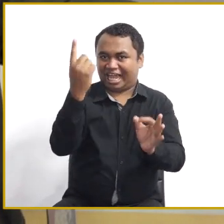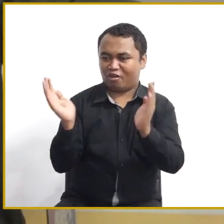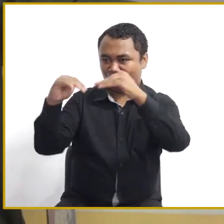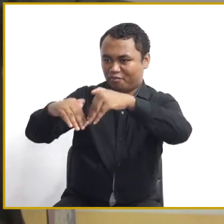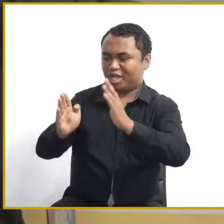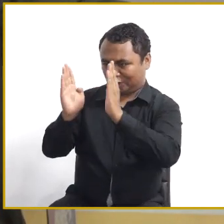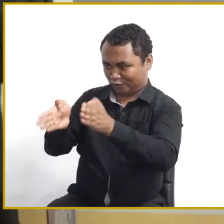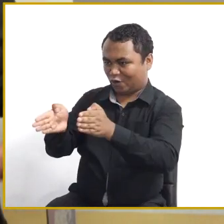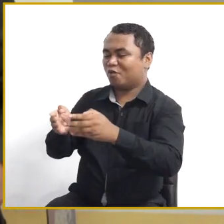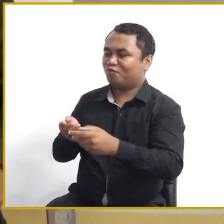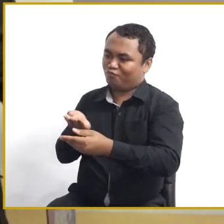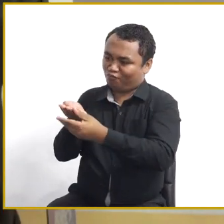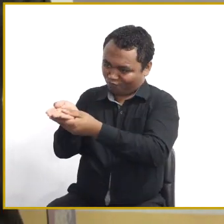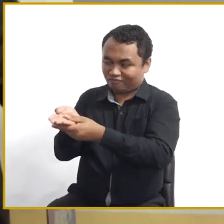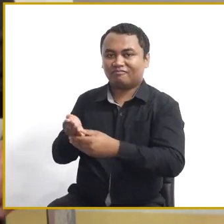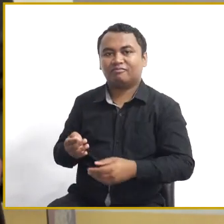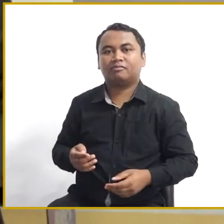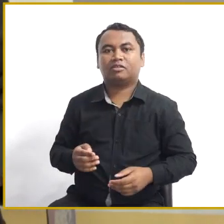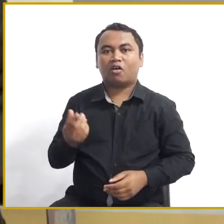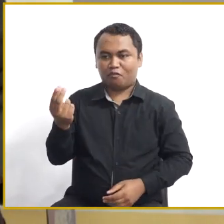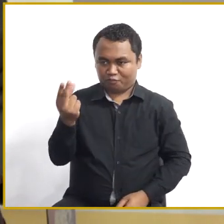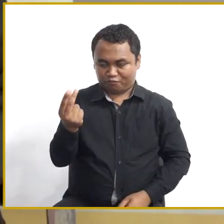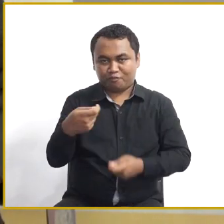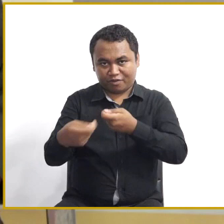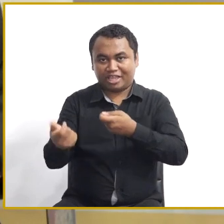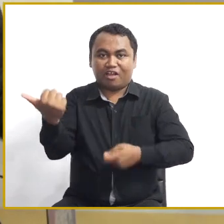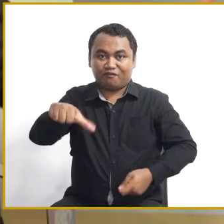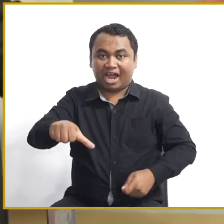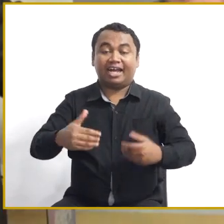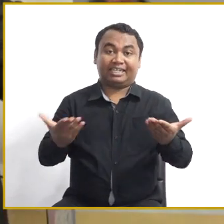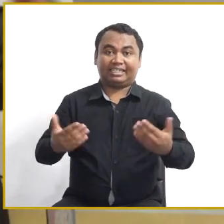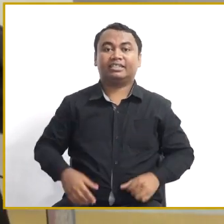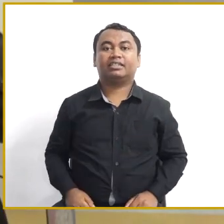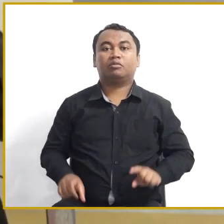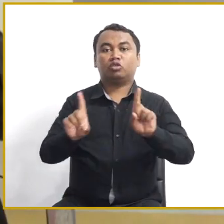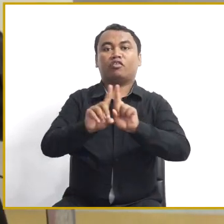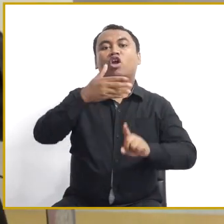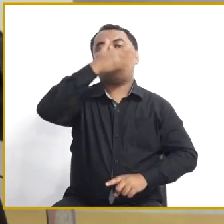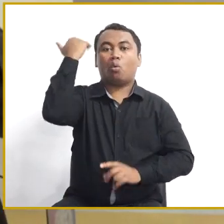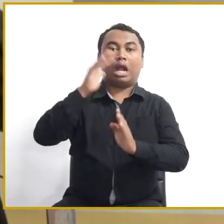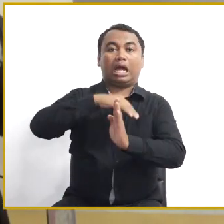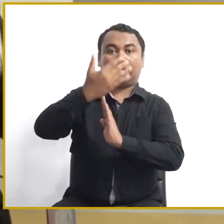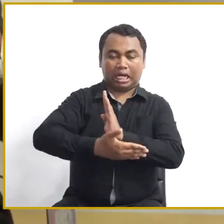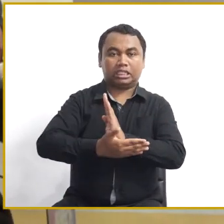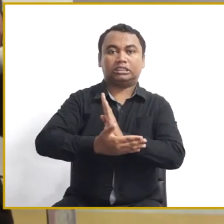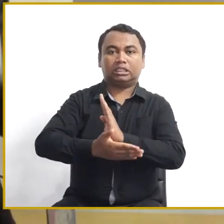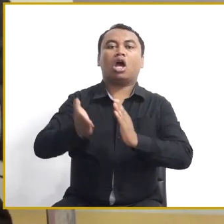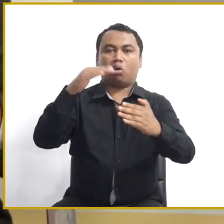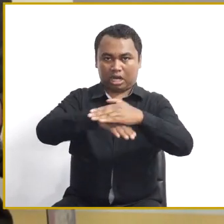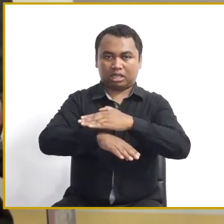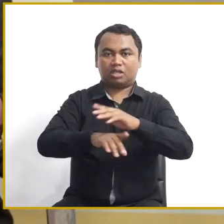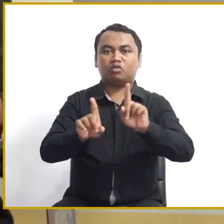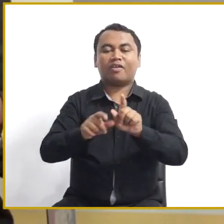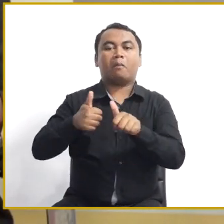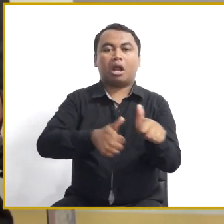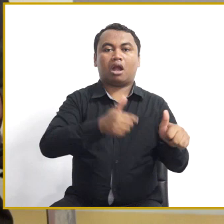karamanao tsy andeha olaninao andeha vidivary tsy amin'ny sisiny. Dikan'izay zany a ny olona rehetra dia tafiditra ao anatin'le hoe formel